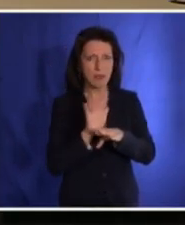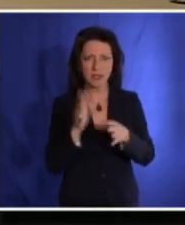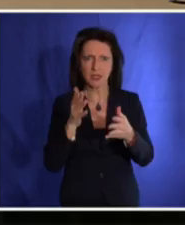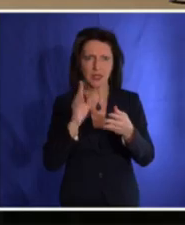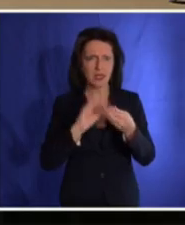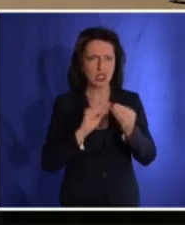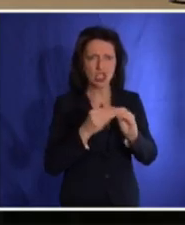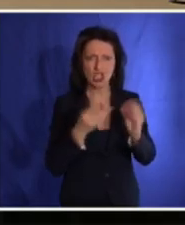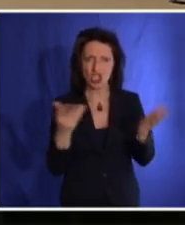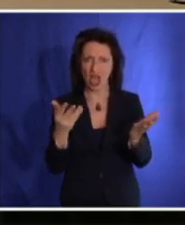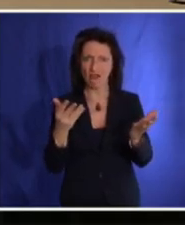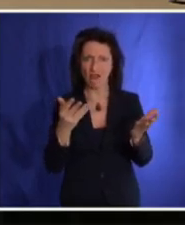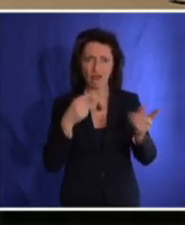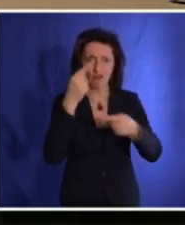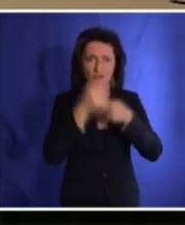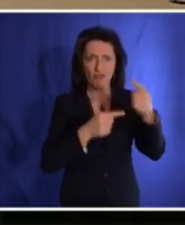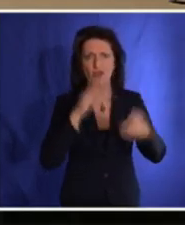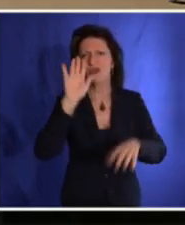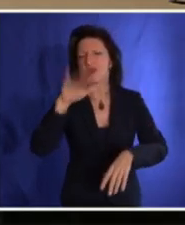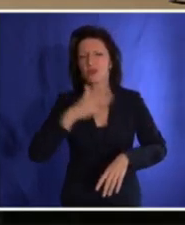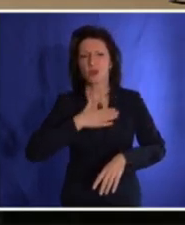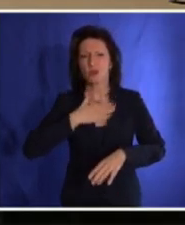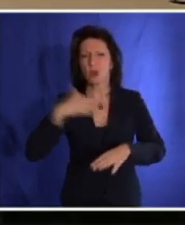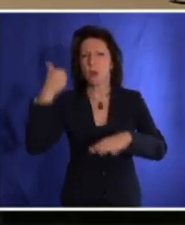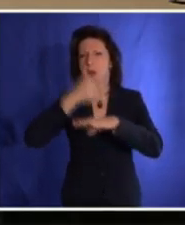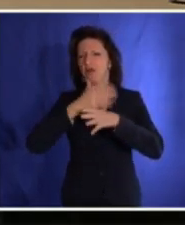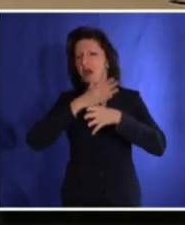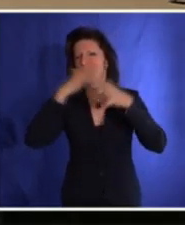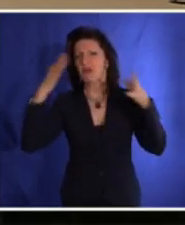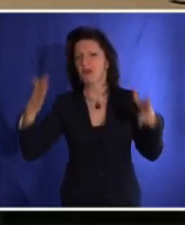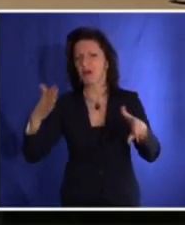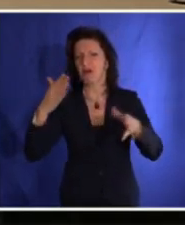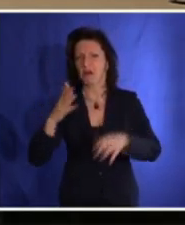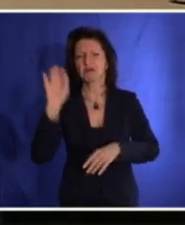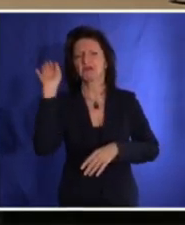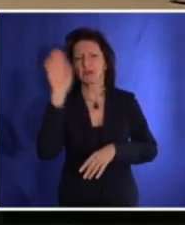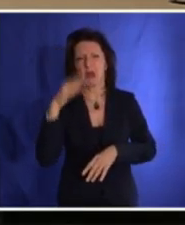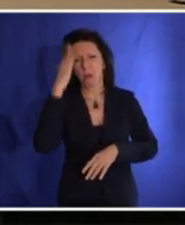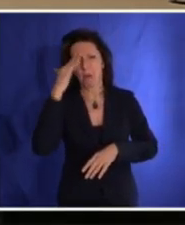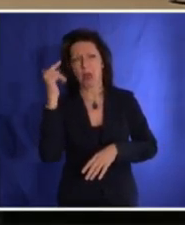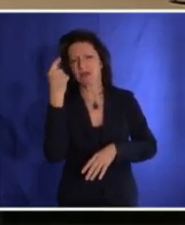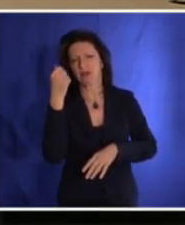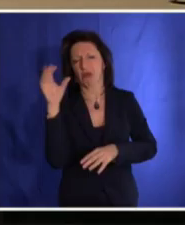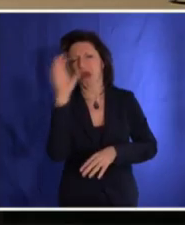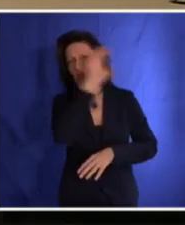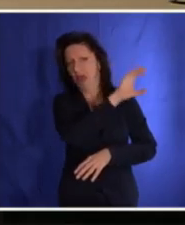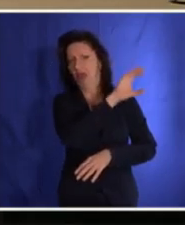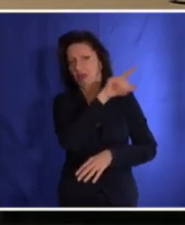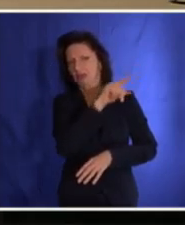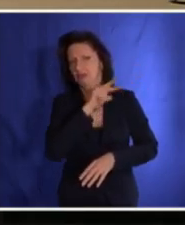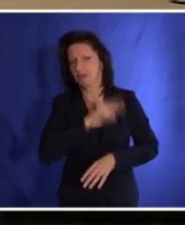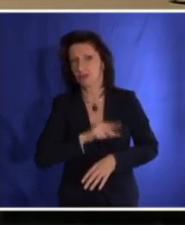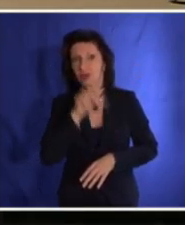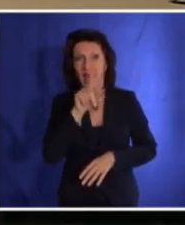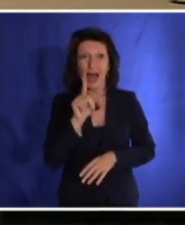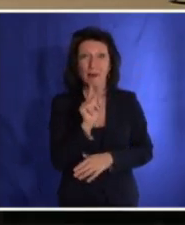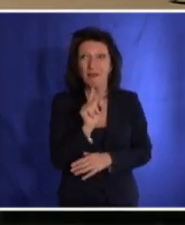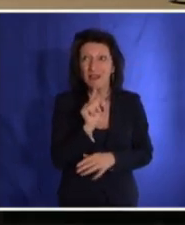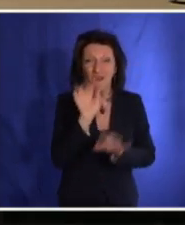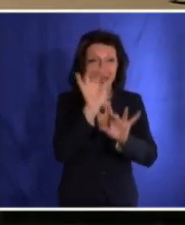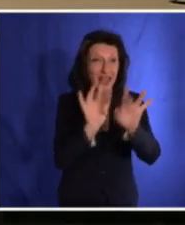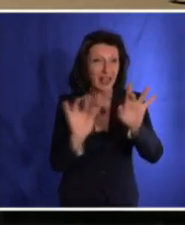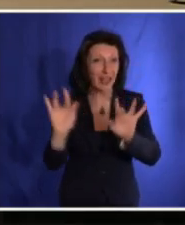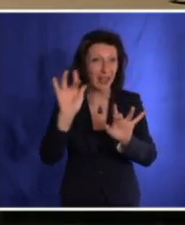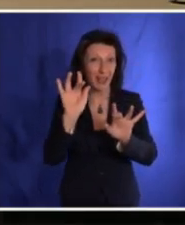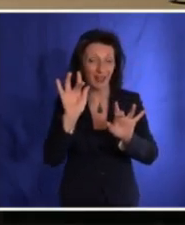machen sie die großen Provider. Da wird das Geld nach Mexiko gehen, die werden zufrieden sein. Aber dort, wo die wenigen sind, geht es nur, wenn das